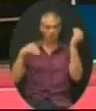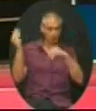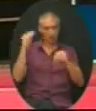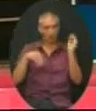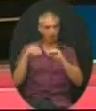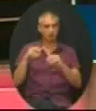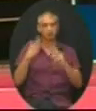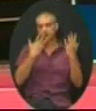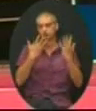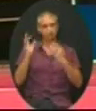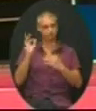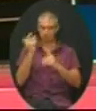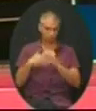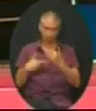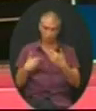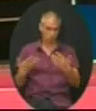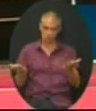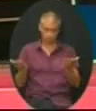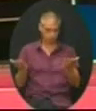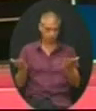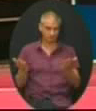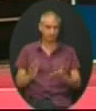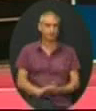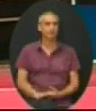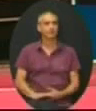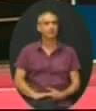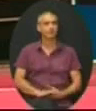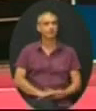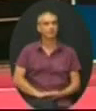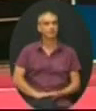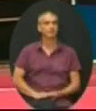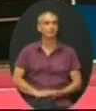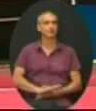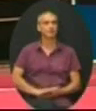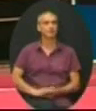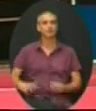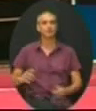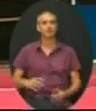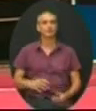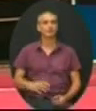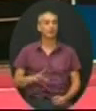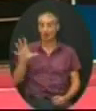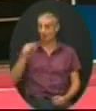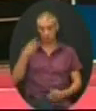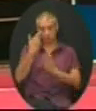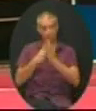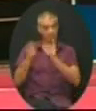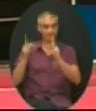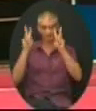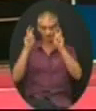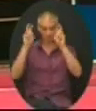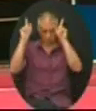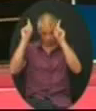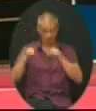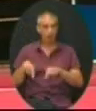והכל. 99% בסוף זה הם לא החשדות הסופיים, או הישומים הסופיים. לקחו את הדף הזה, ציטטו את